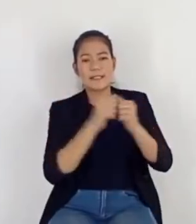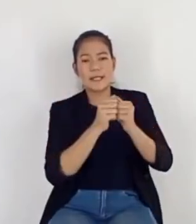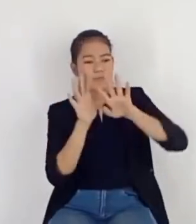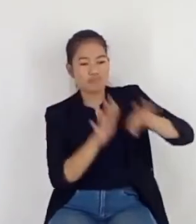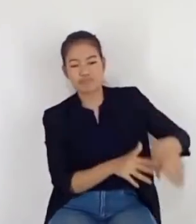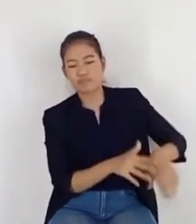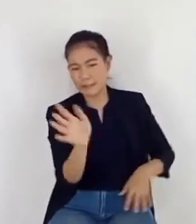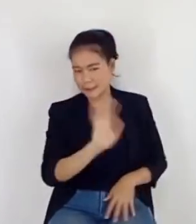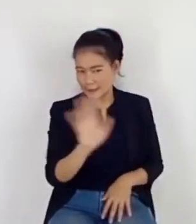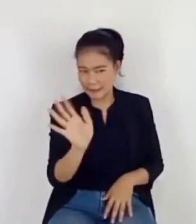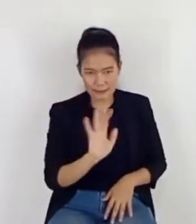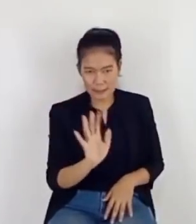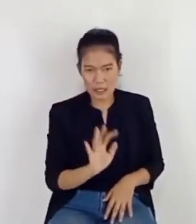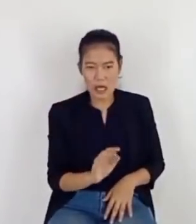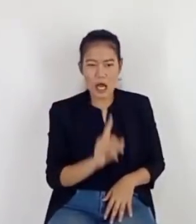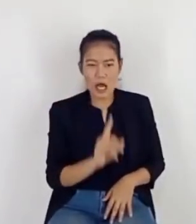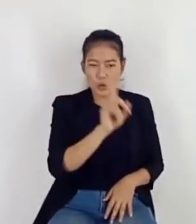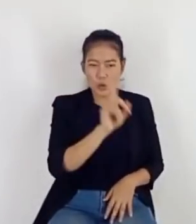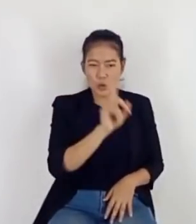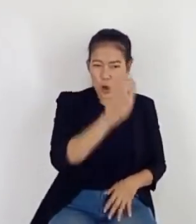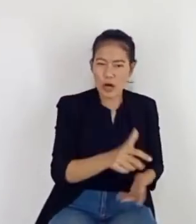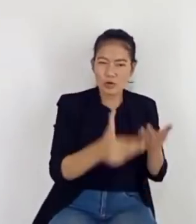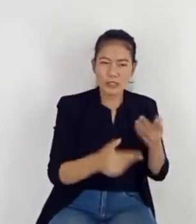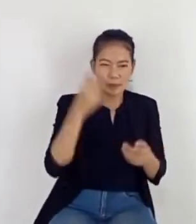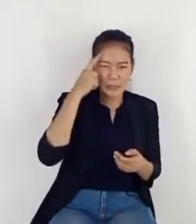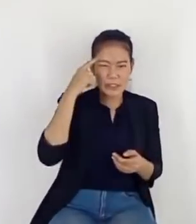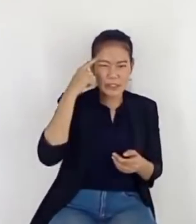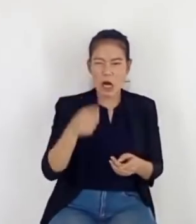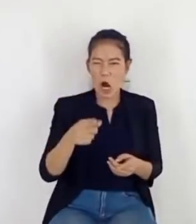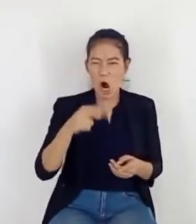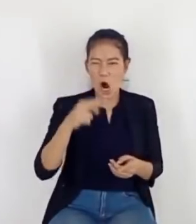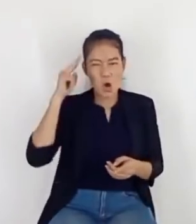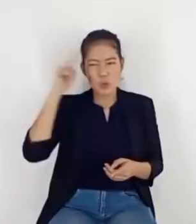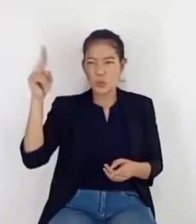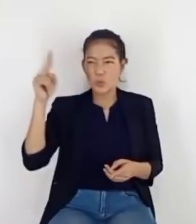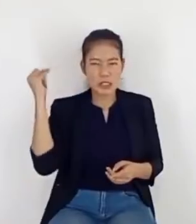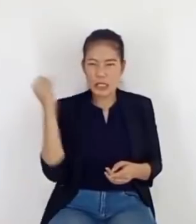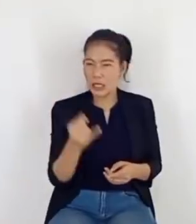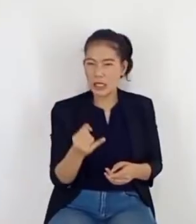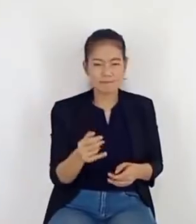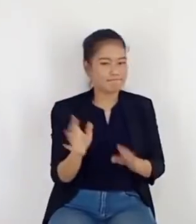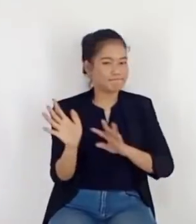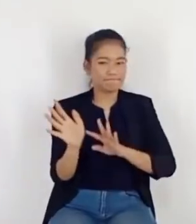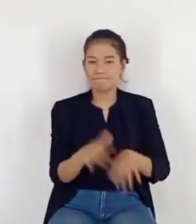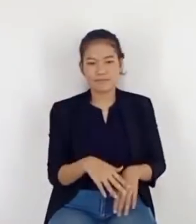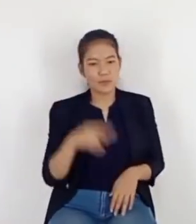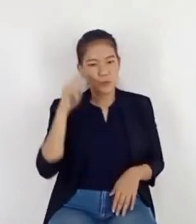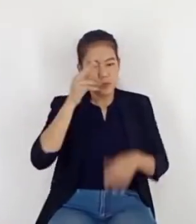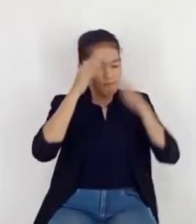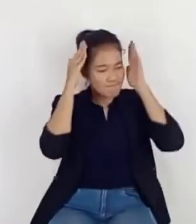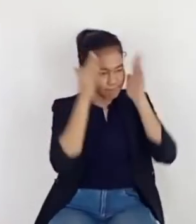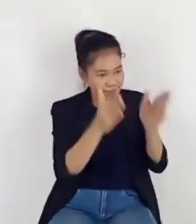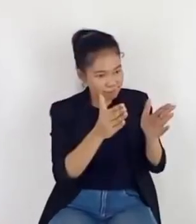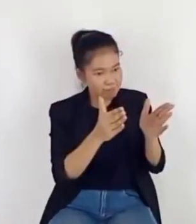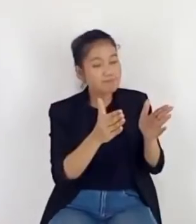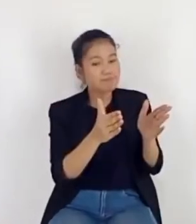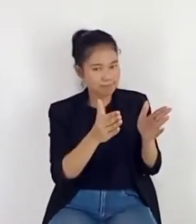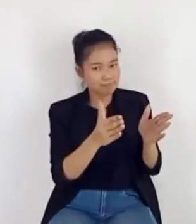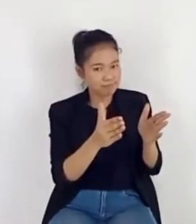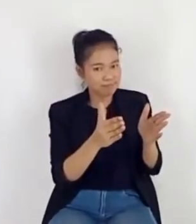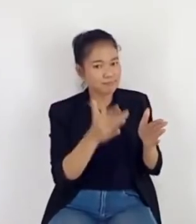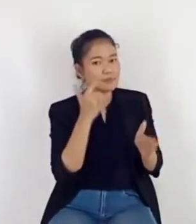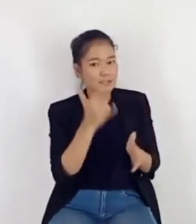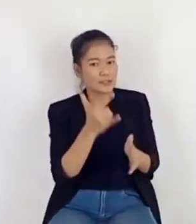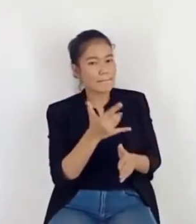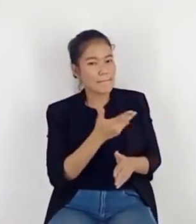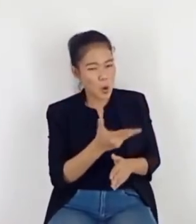janjinya. Sekalipun ada orang yang menganggapnya sebagai kelalaian. Tapi ia sabar terhadap kamu. Karena ia menghendaki